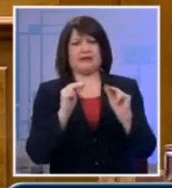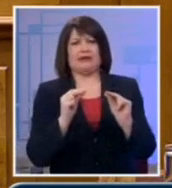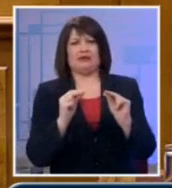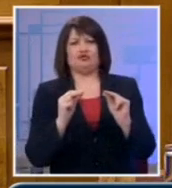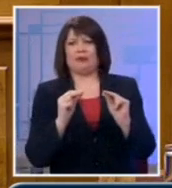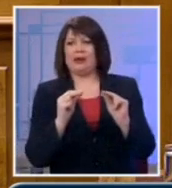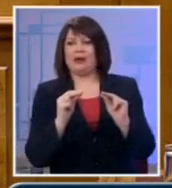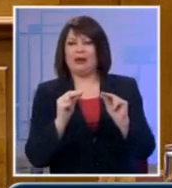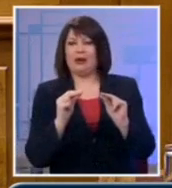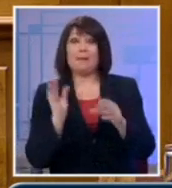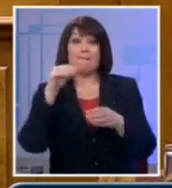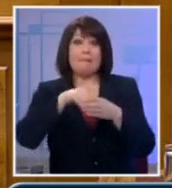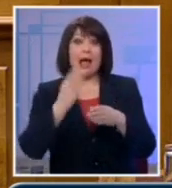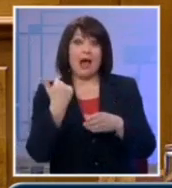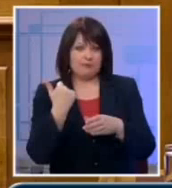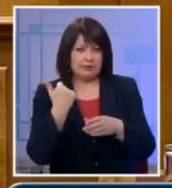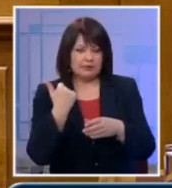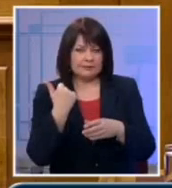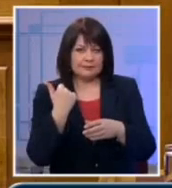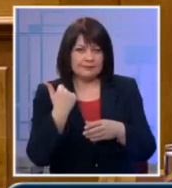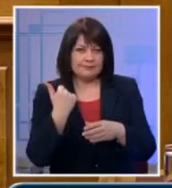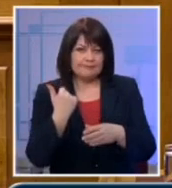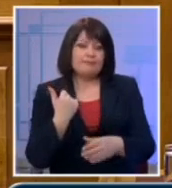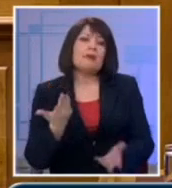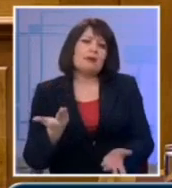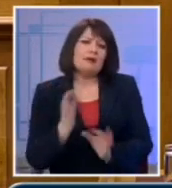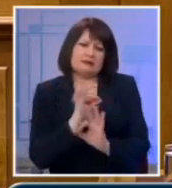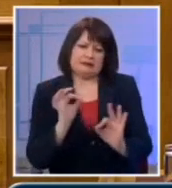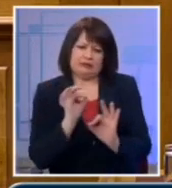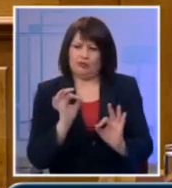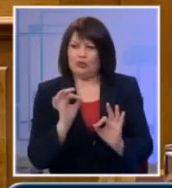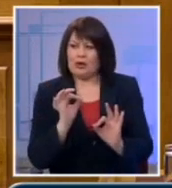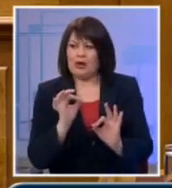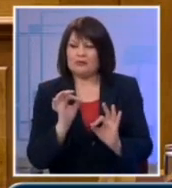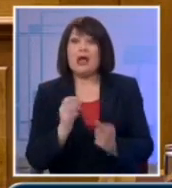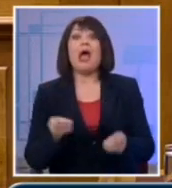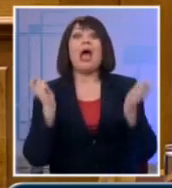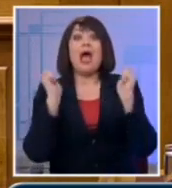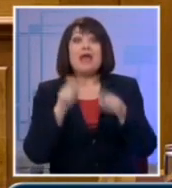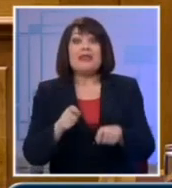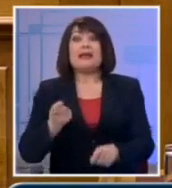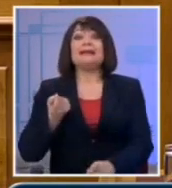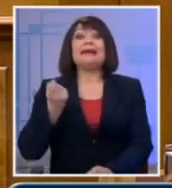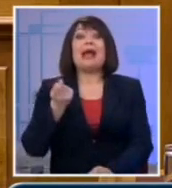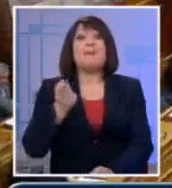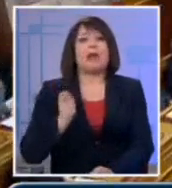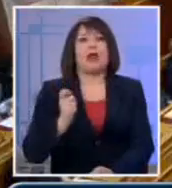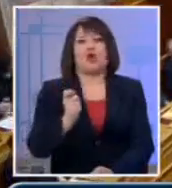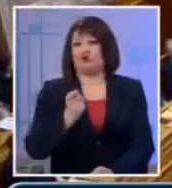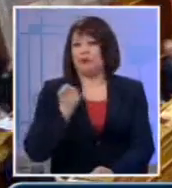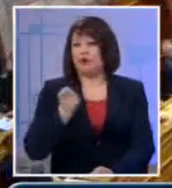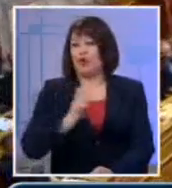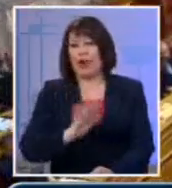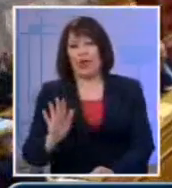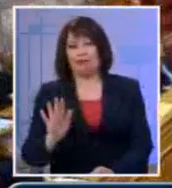Διότι χωρίς μια τέτοια παρέμβαση, κακά τα ψέματα, είναι αδύνατη η αποπληρωμή του.